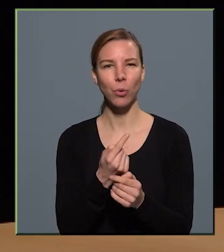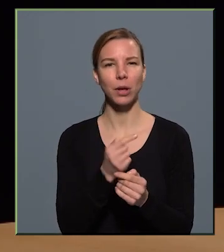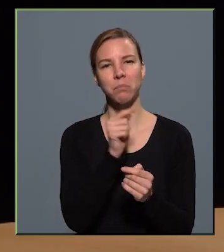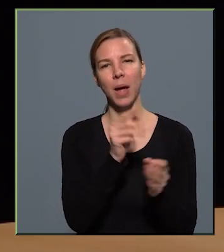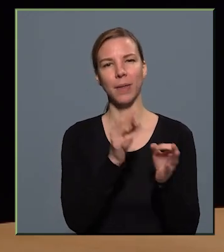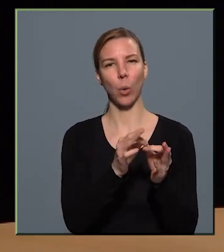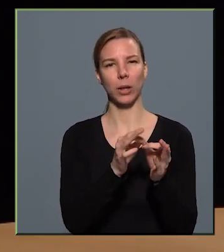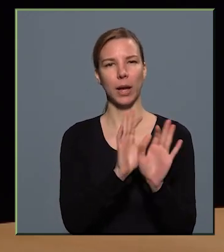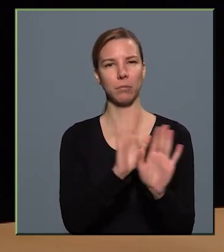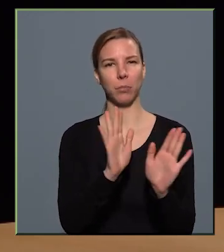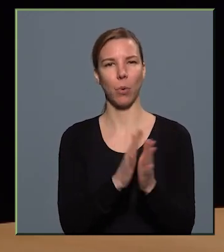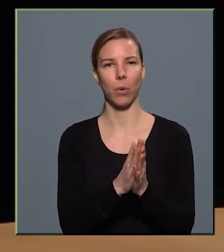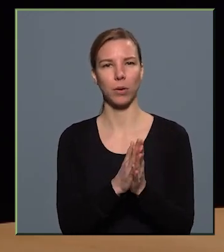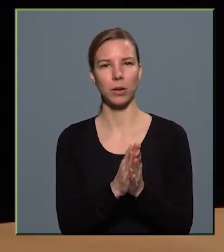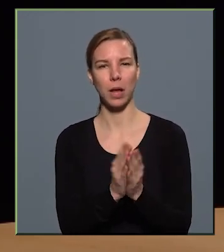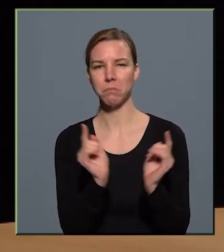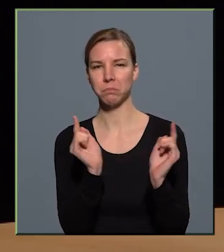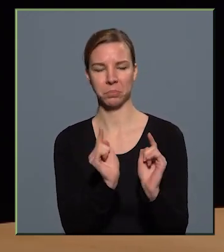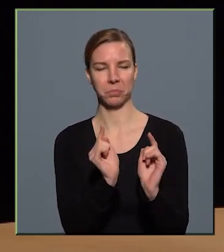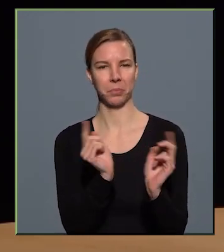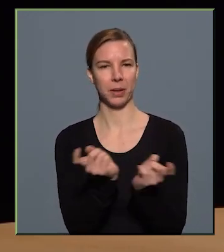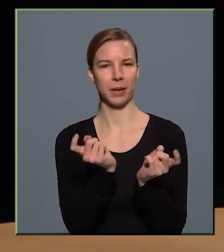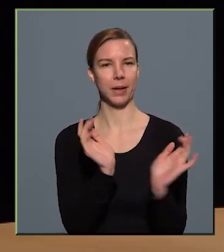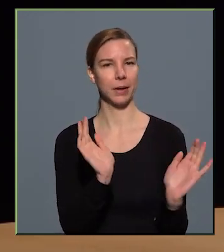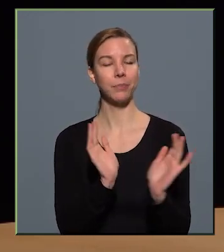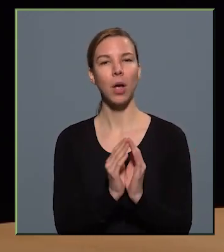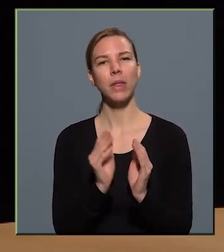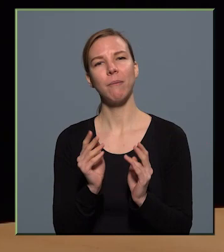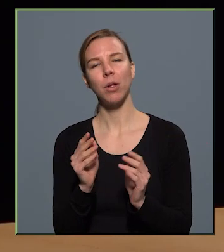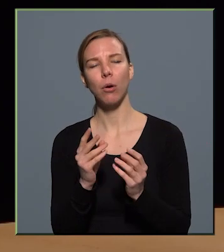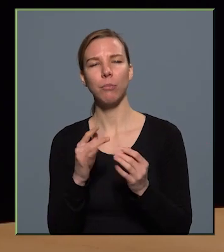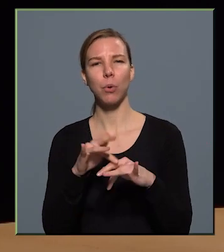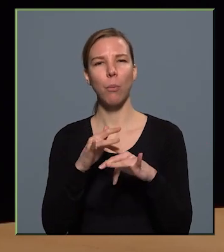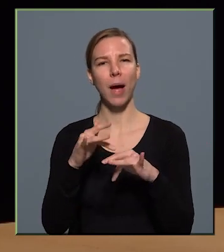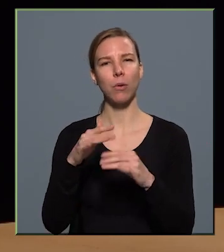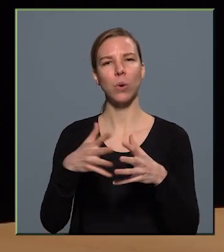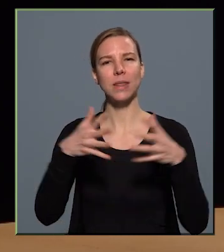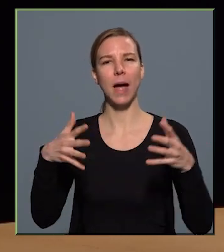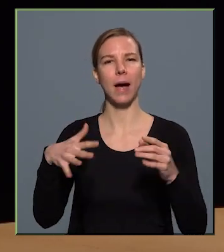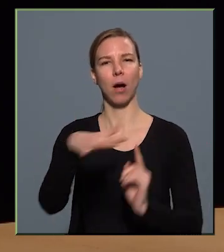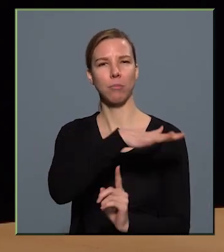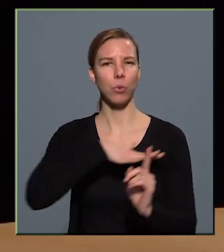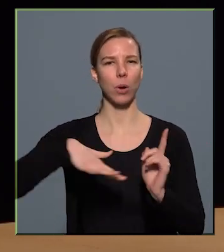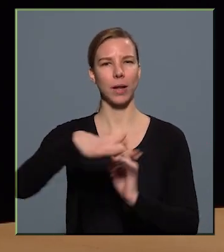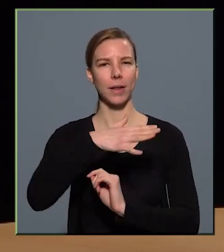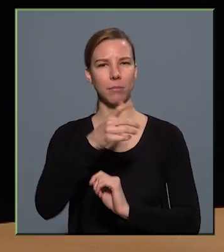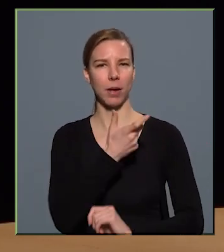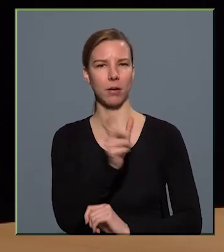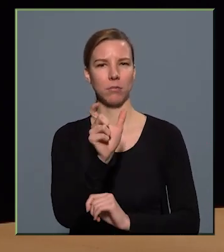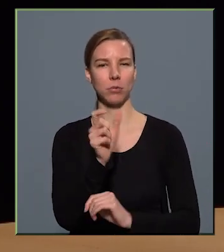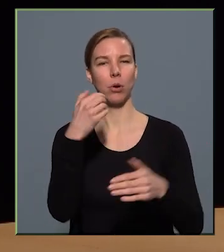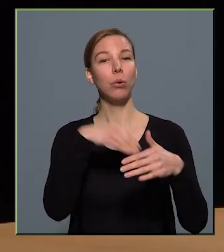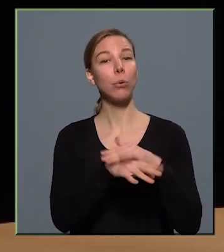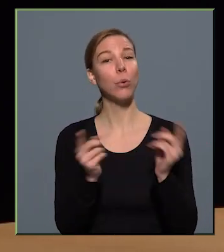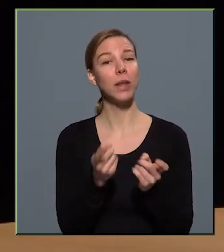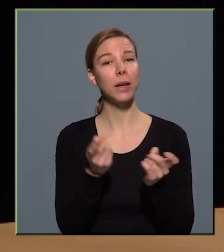történt, tehát mondjuk egy ilyen mínuszos hírterjedelemben, hanem próbáljuk meg valahogy kontextusba helyezni. De a külföldi híreket is. Tehát ugye nagyon